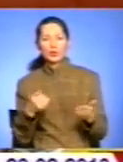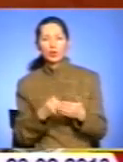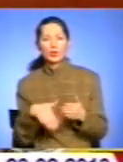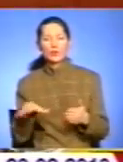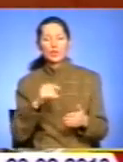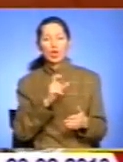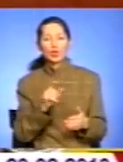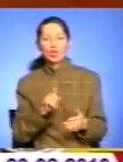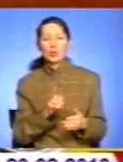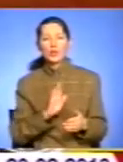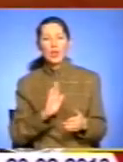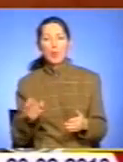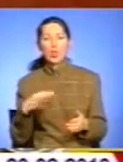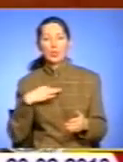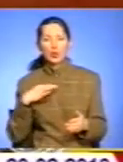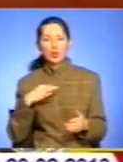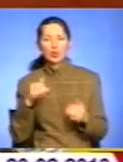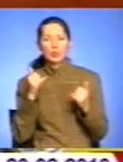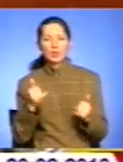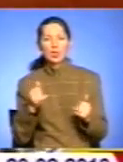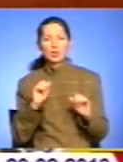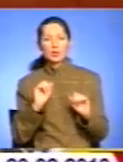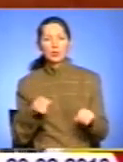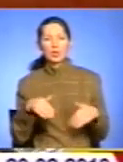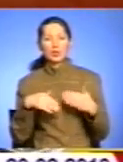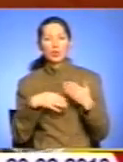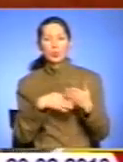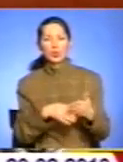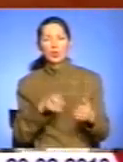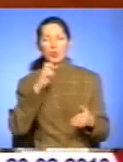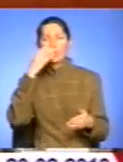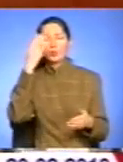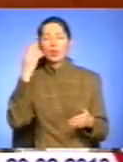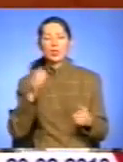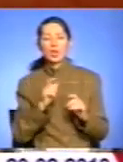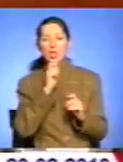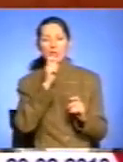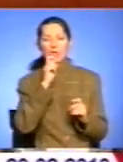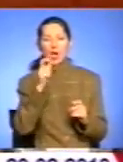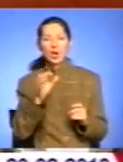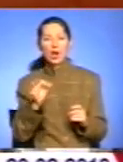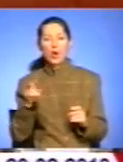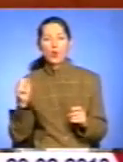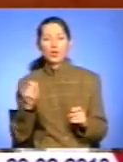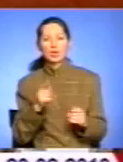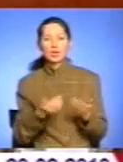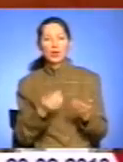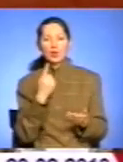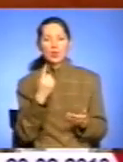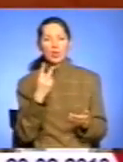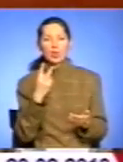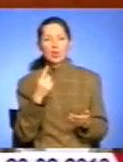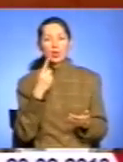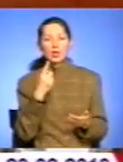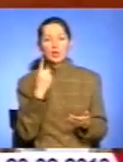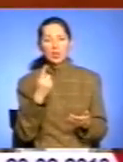зараз допомогли зберегти Богом даний дар Олі. Адже навіть гривня, 2-5, які ви можете пожертвувати